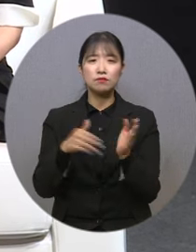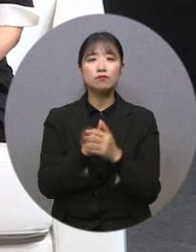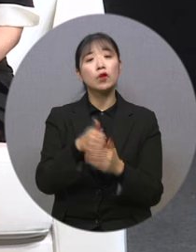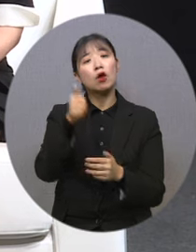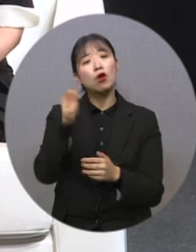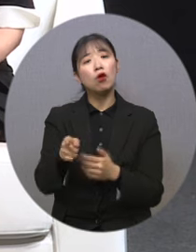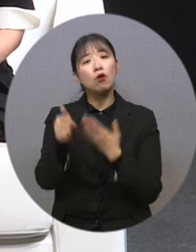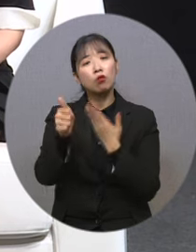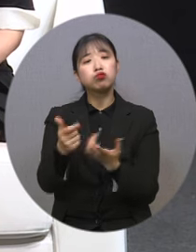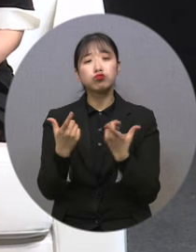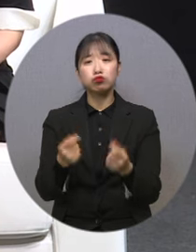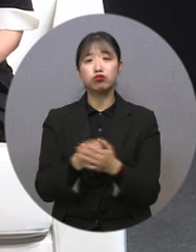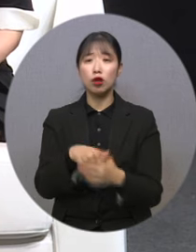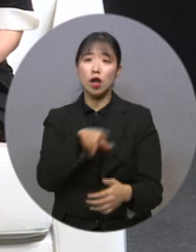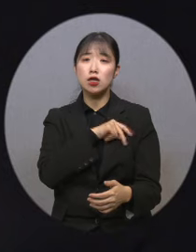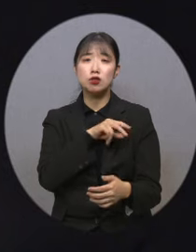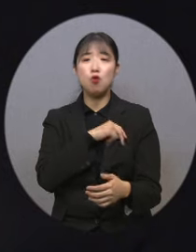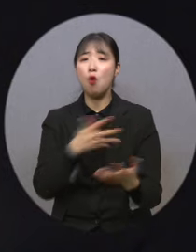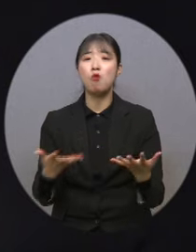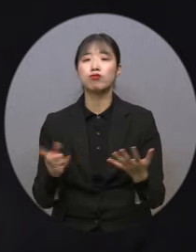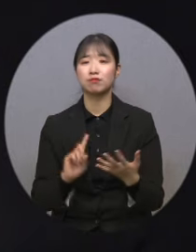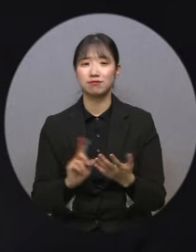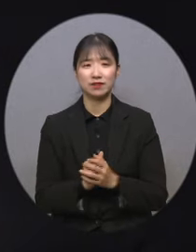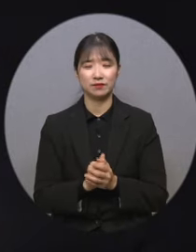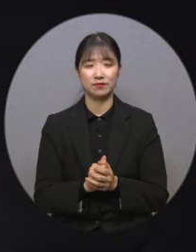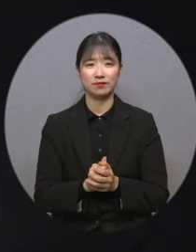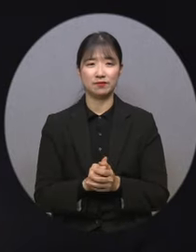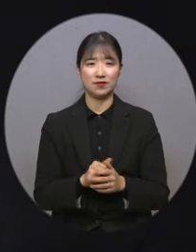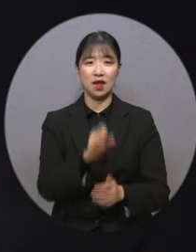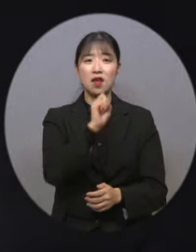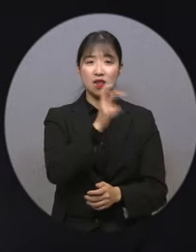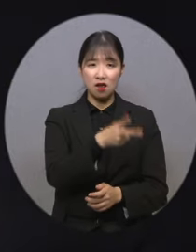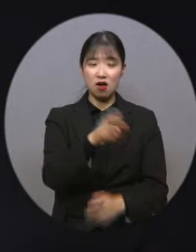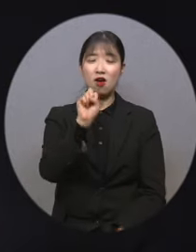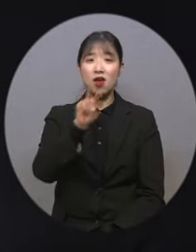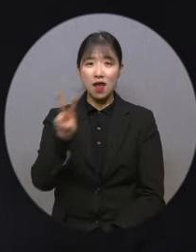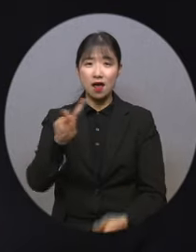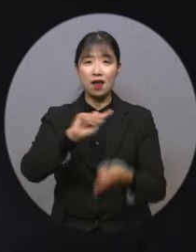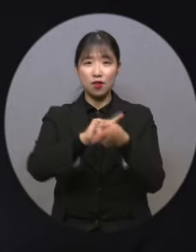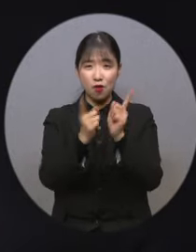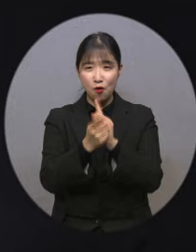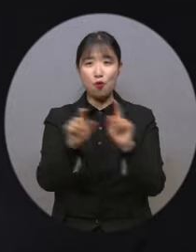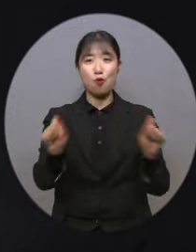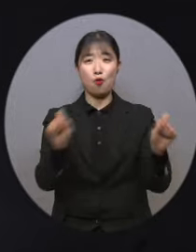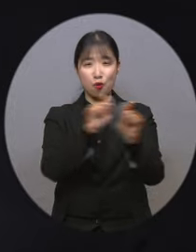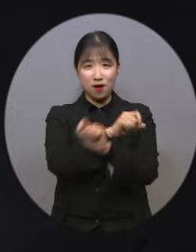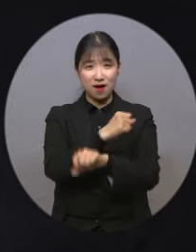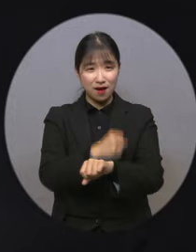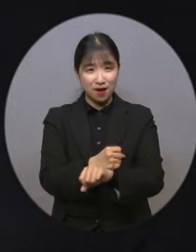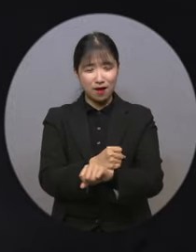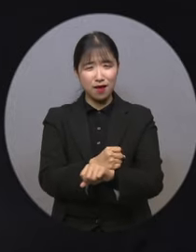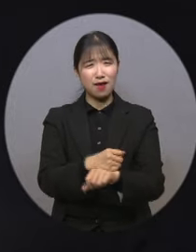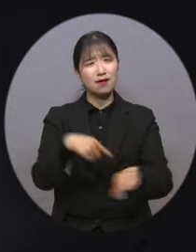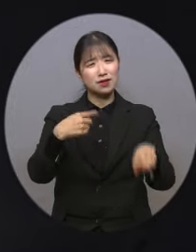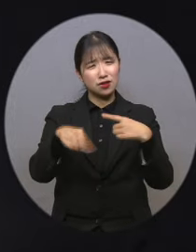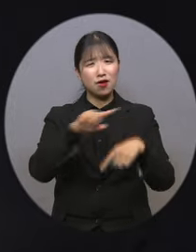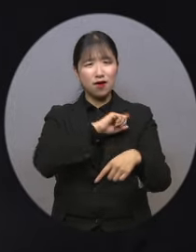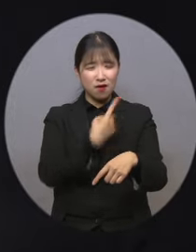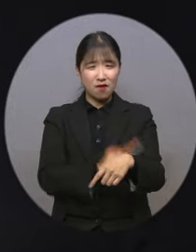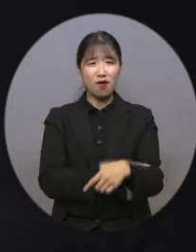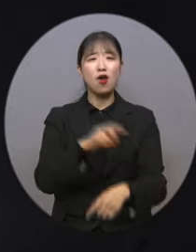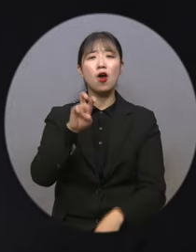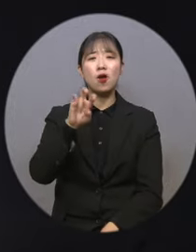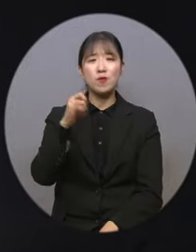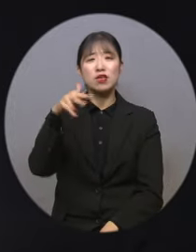게 악을 교체 말씀 들으세요 연아 야당이 서로 정권교체 차라리 정권을 계속 민주당의 하게